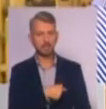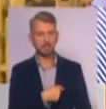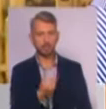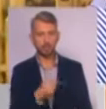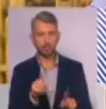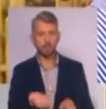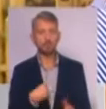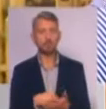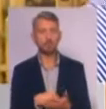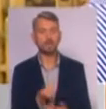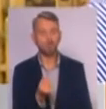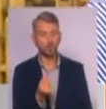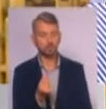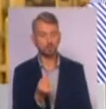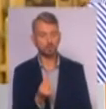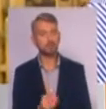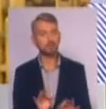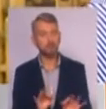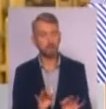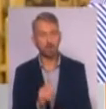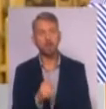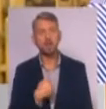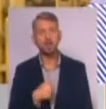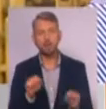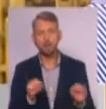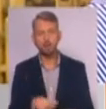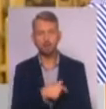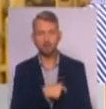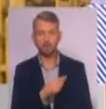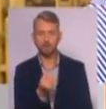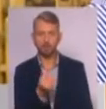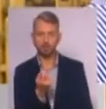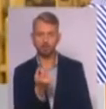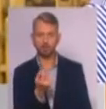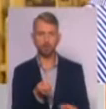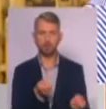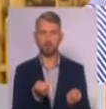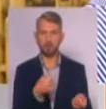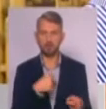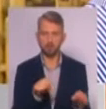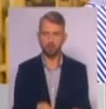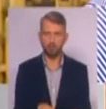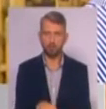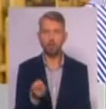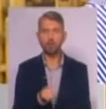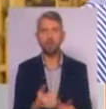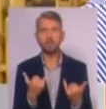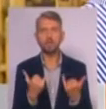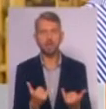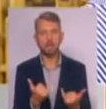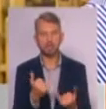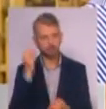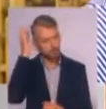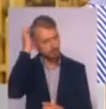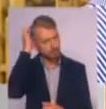теж бюджетні кошти. Так, звичайно. Звичайно. Але я можу депутатським фондом трохи управляти. Тому зараз